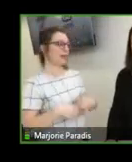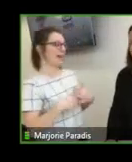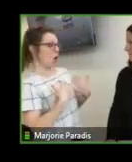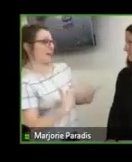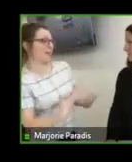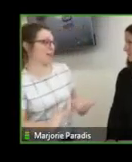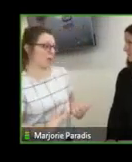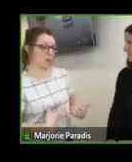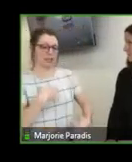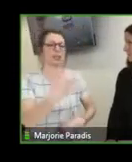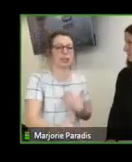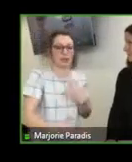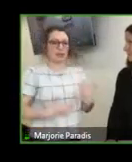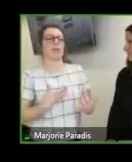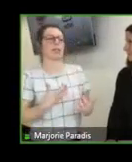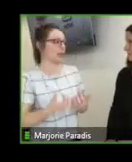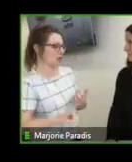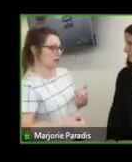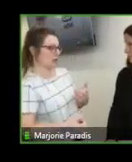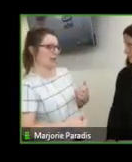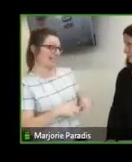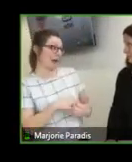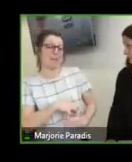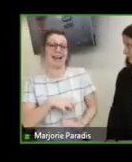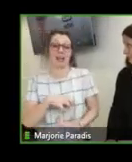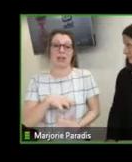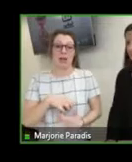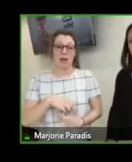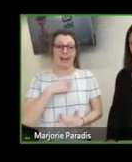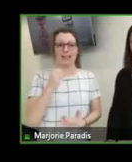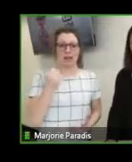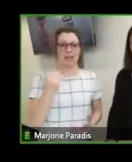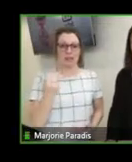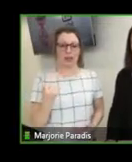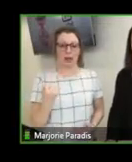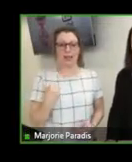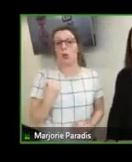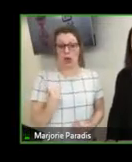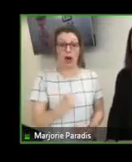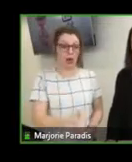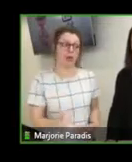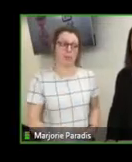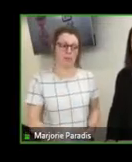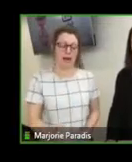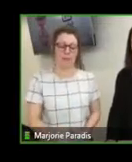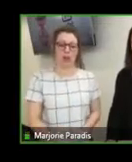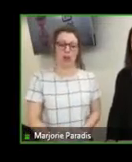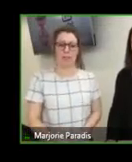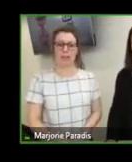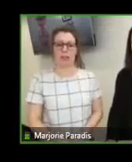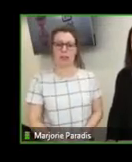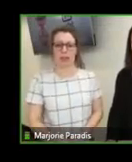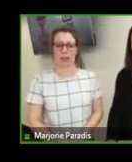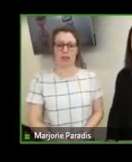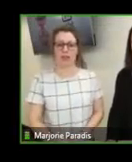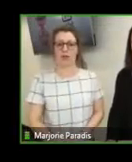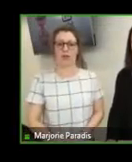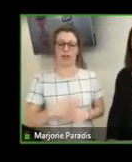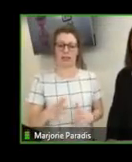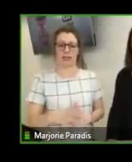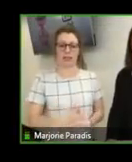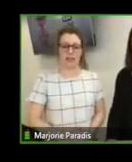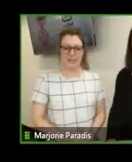souvent la compétence informationnelle, là, ça va être quelque chose d'extrêmement présent, là, c'est au cœur même de la méthode historique. Là,